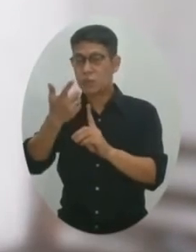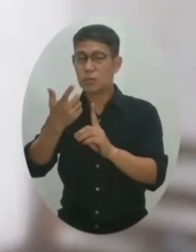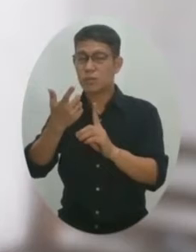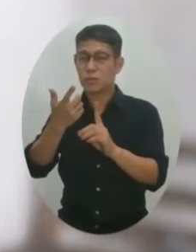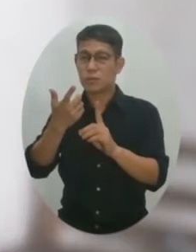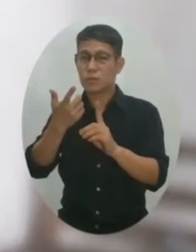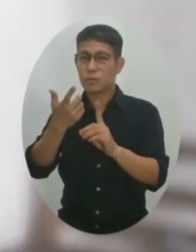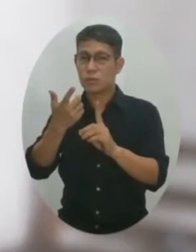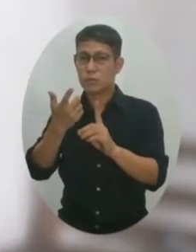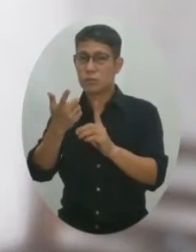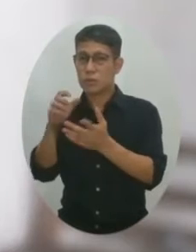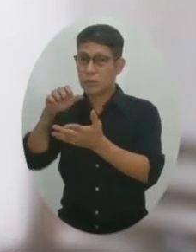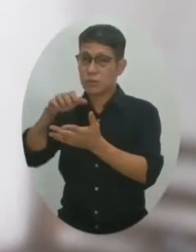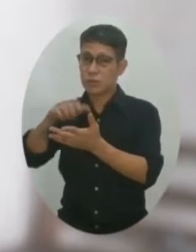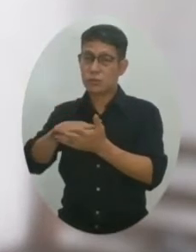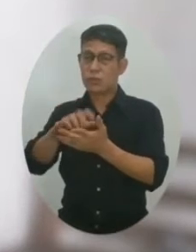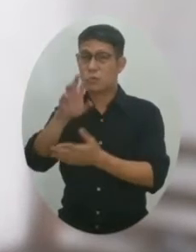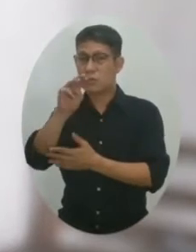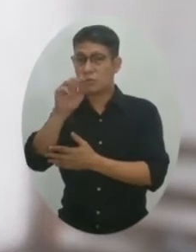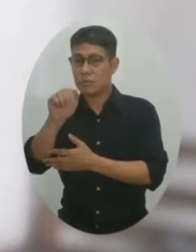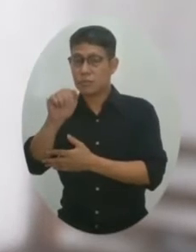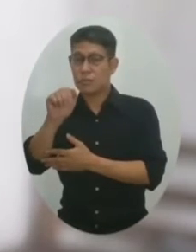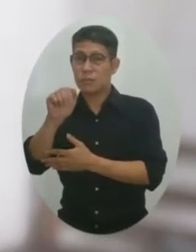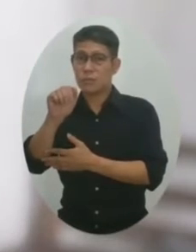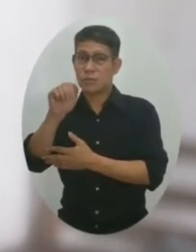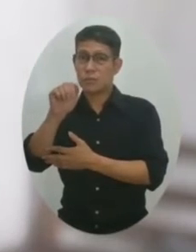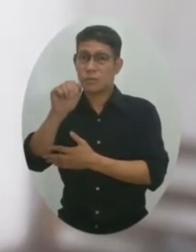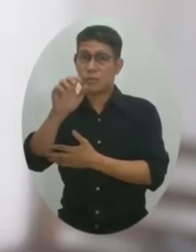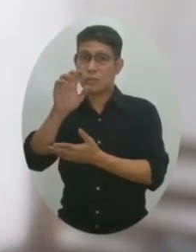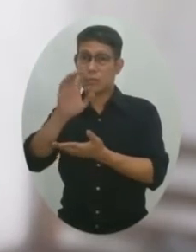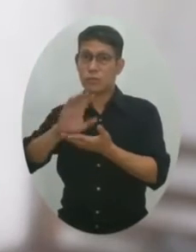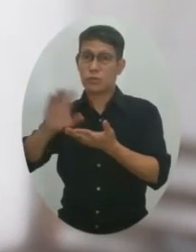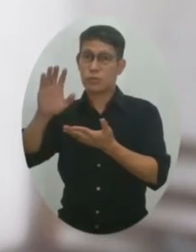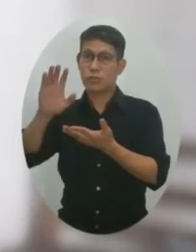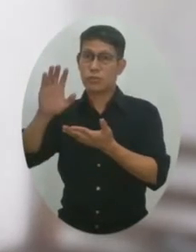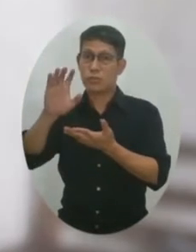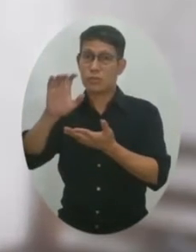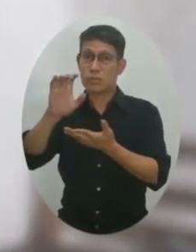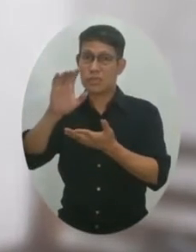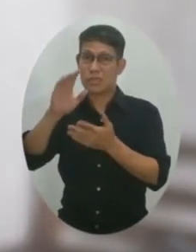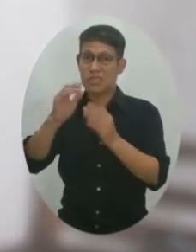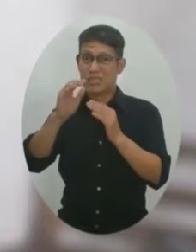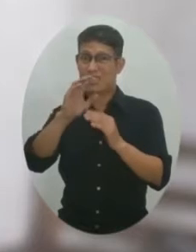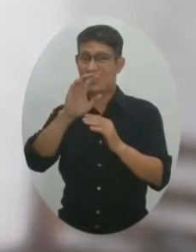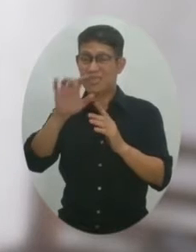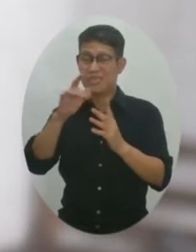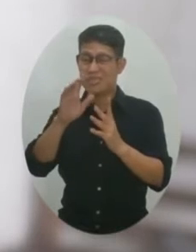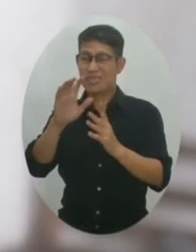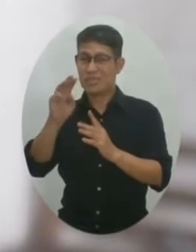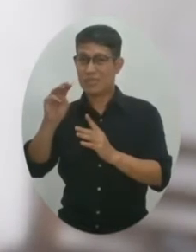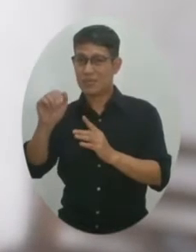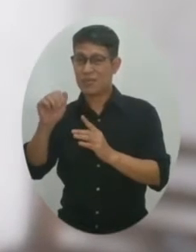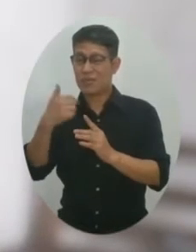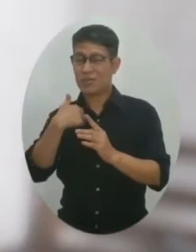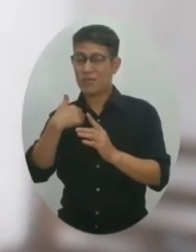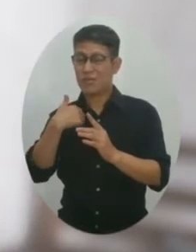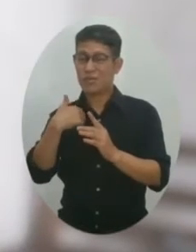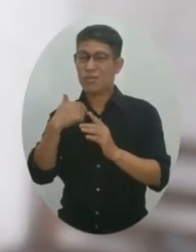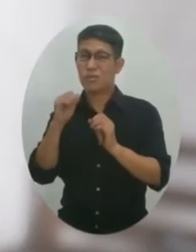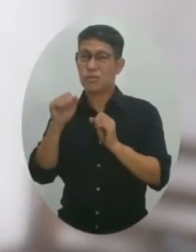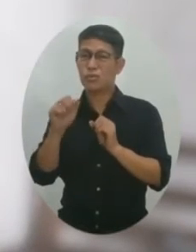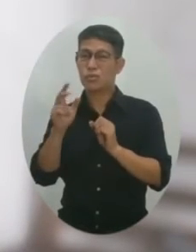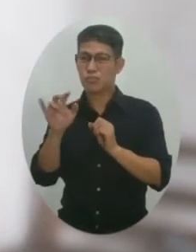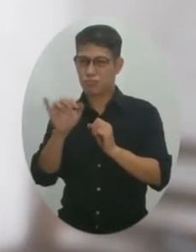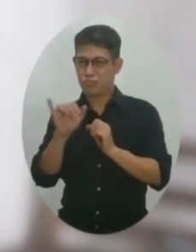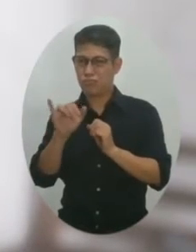po, mag-enroll sa master. Konti-konti po para habang nag-aral ng